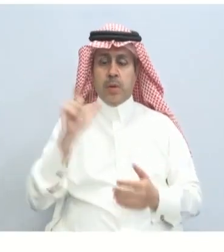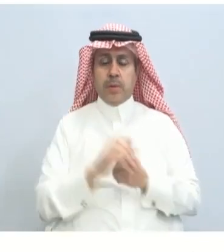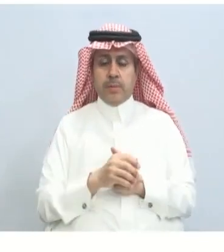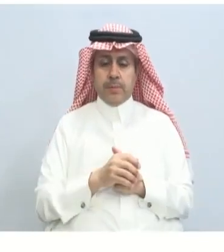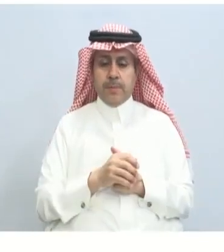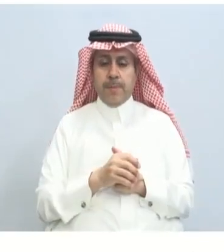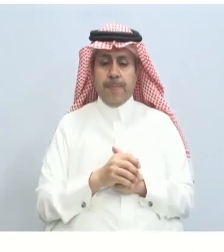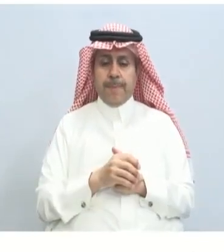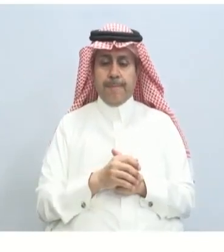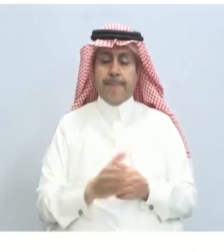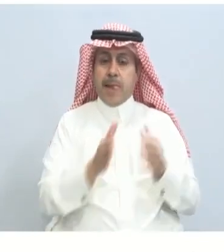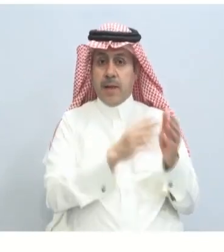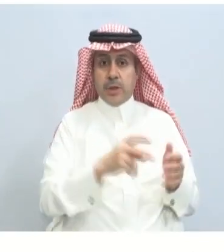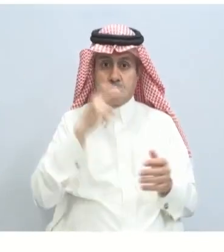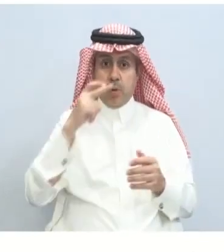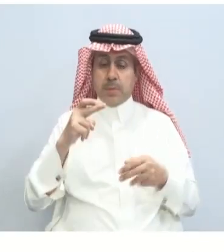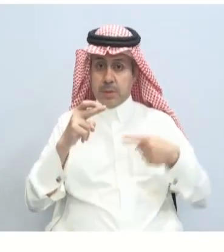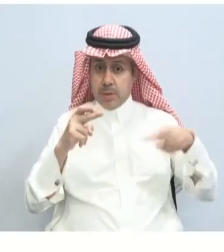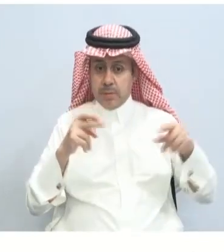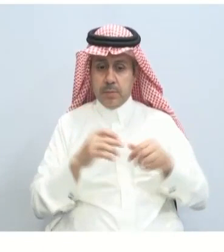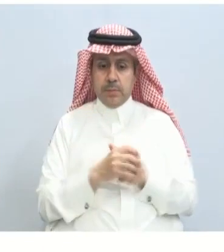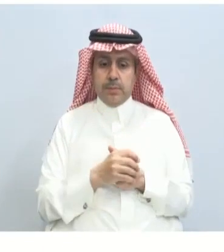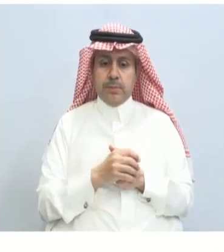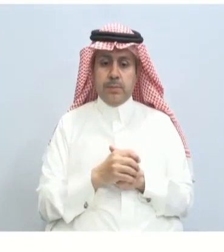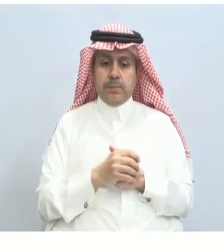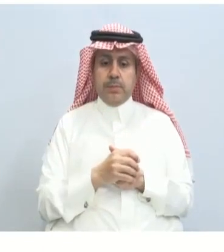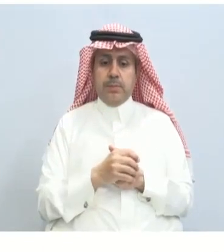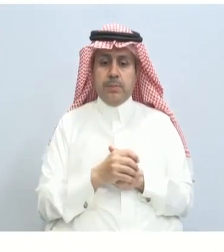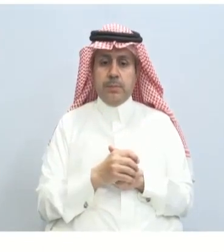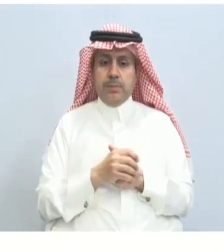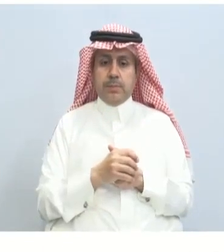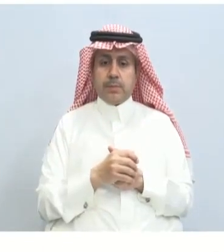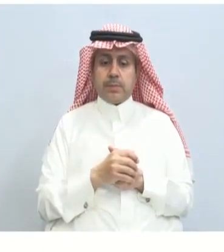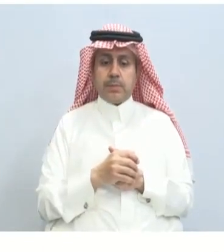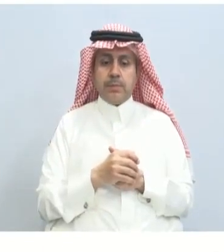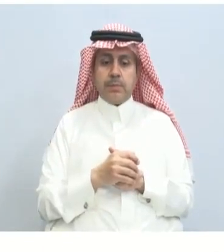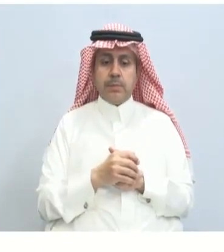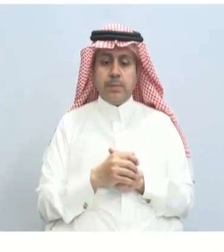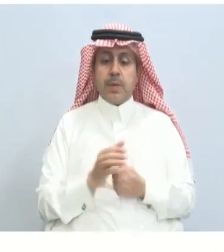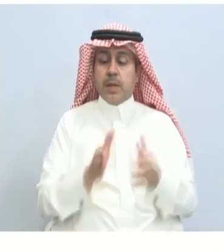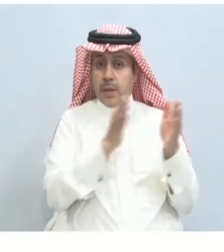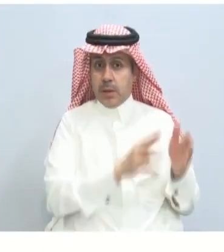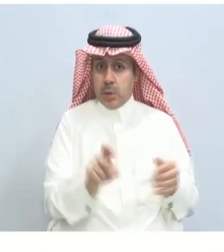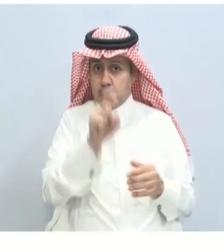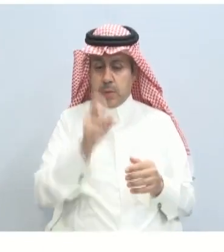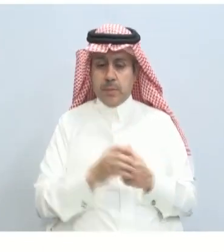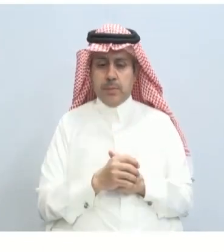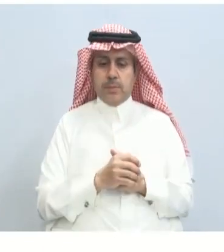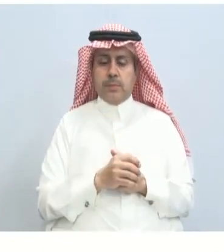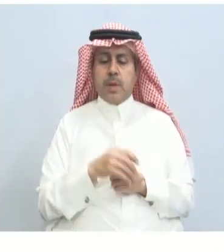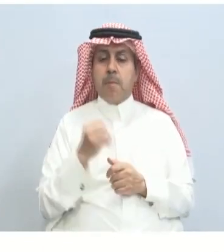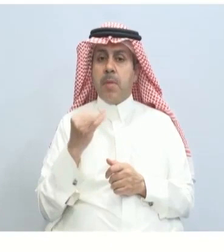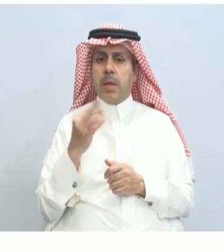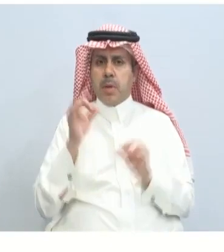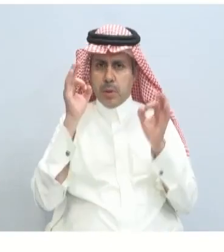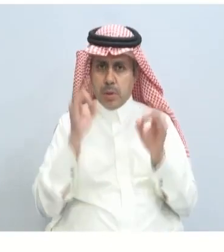ليتا وبالتالي الجواب الصحيح هو ال ننتقل للسؤال الذي يلي ما القيمه الدقيقه